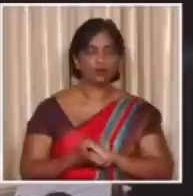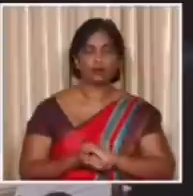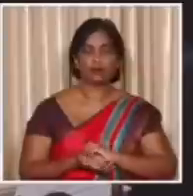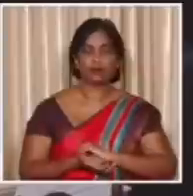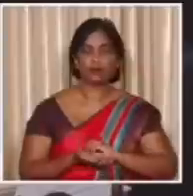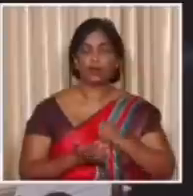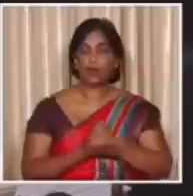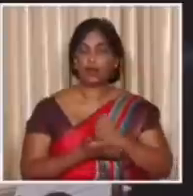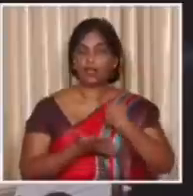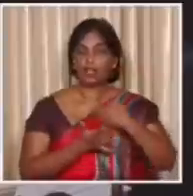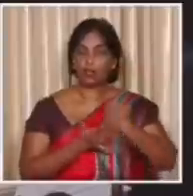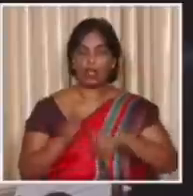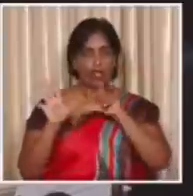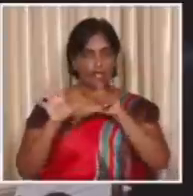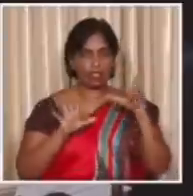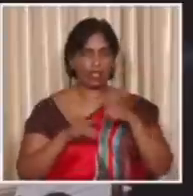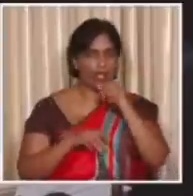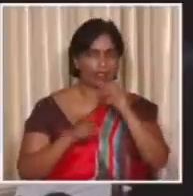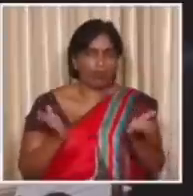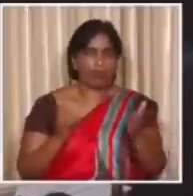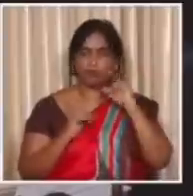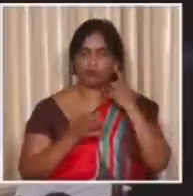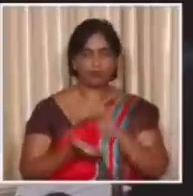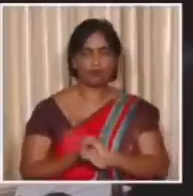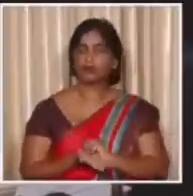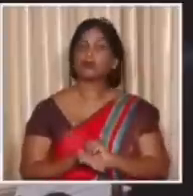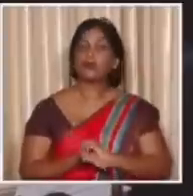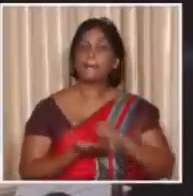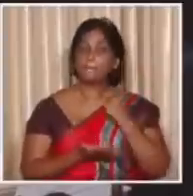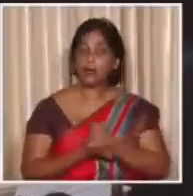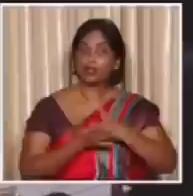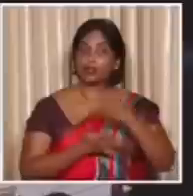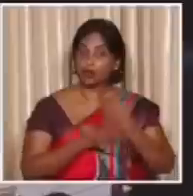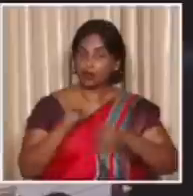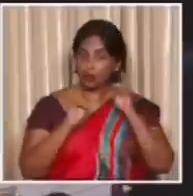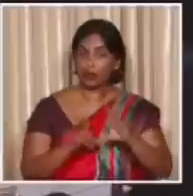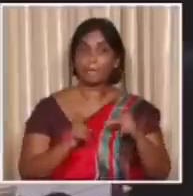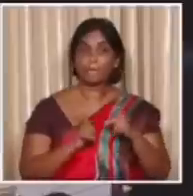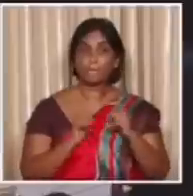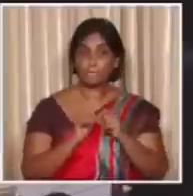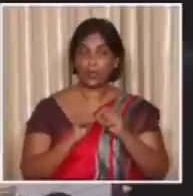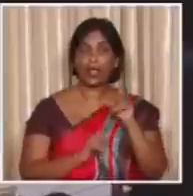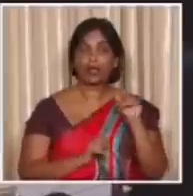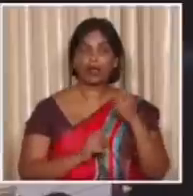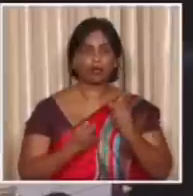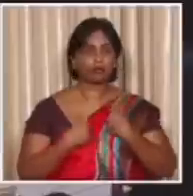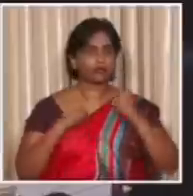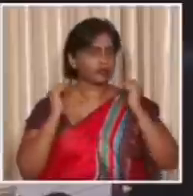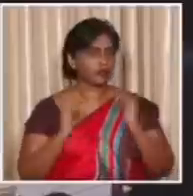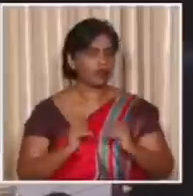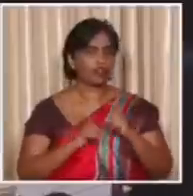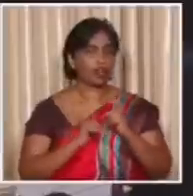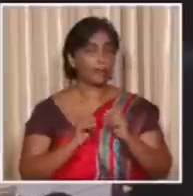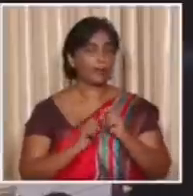මහා බැංකු වාර්තාවක 77 කියලා මම දන්නේ මේක ඇත්ත මොකද්ද කියලා. හරිද? ඉත මහා බැංකු වාර්තාවට අනුව බිලියන 11කින් අපේ ආර්ථික ඇකිලලා තියෙන ඩොලර්